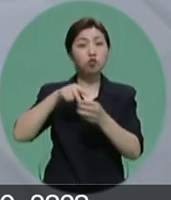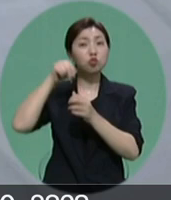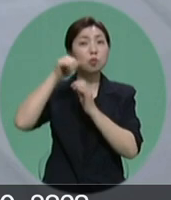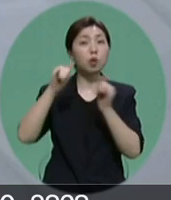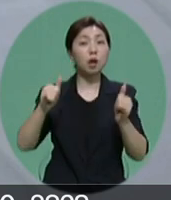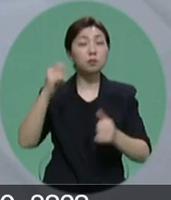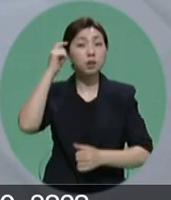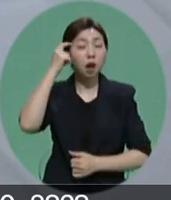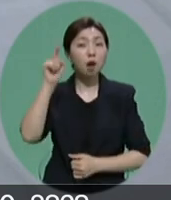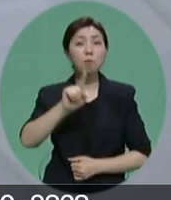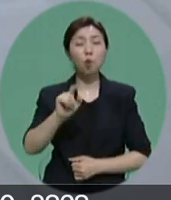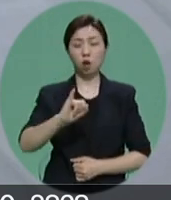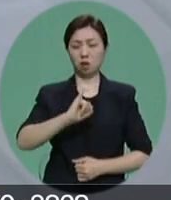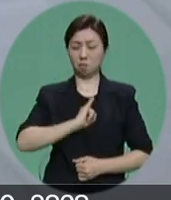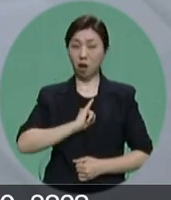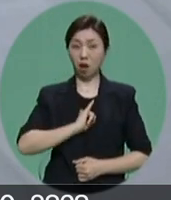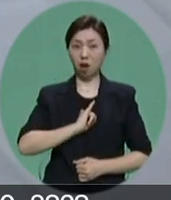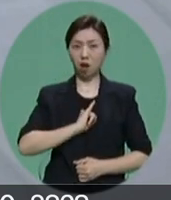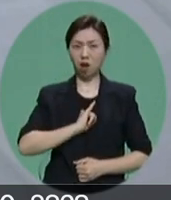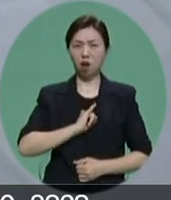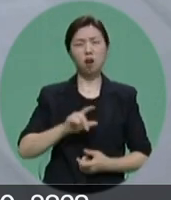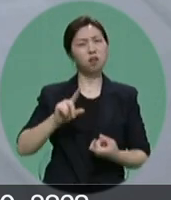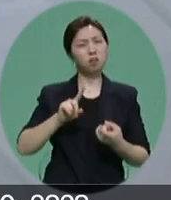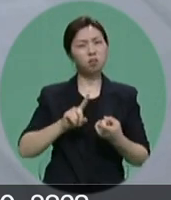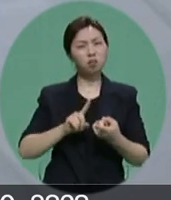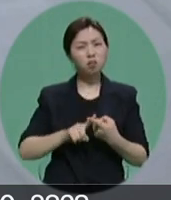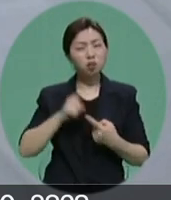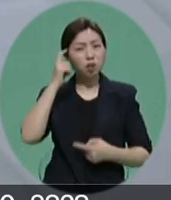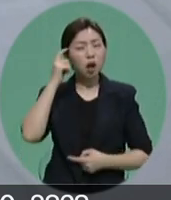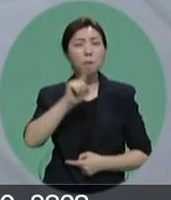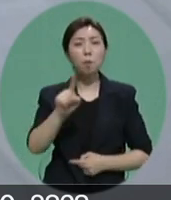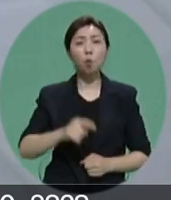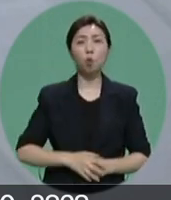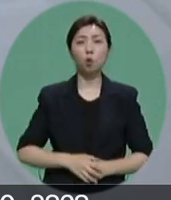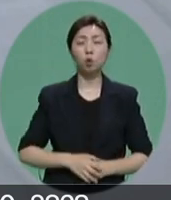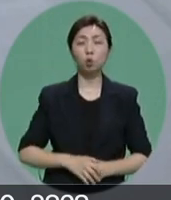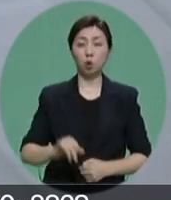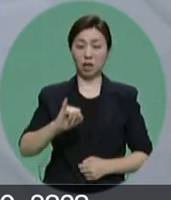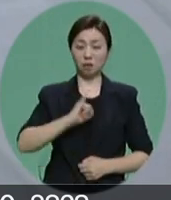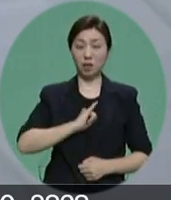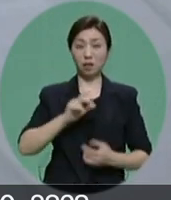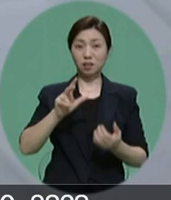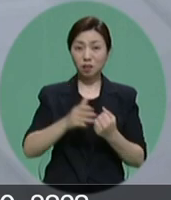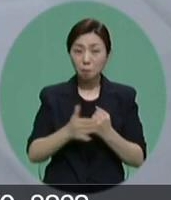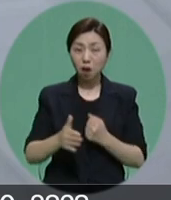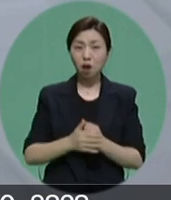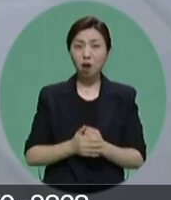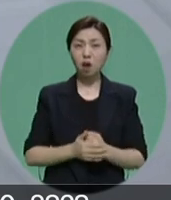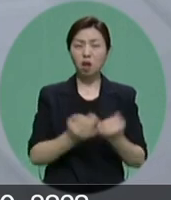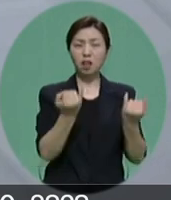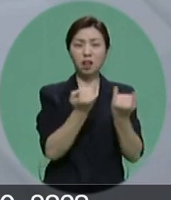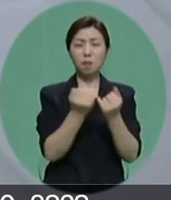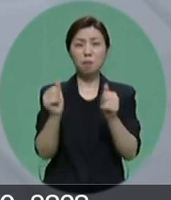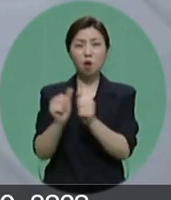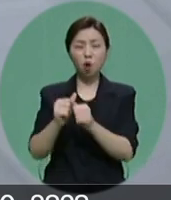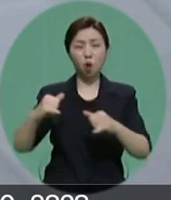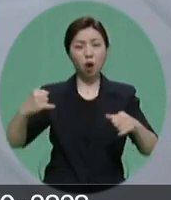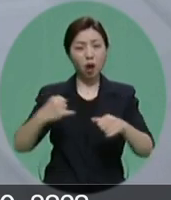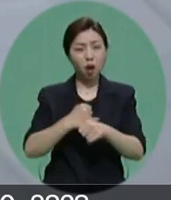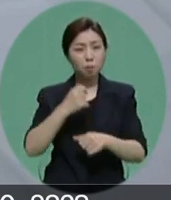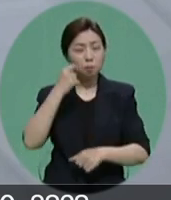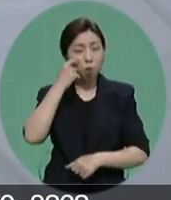영향을 준다, 못 만나게 만든다, 이 생각 여전히 하시는지 궁금합니다. 저는 페미니즘이라고 하는